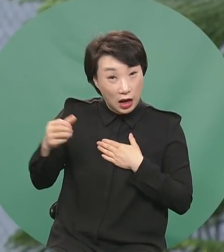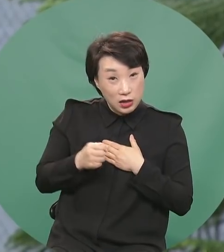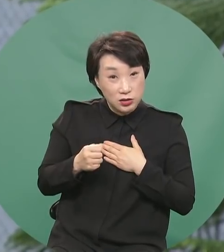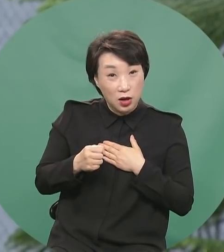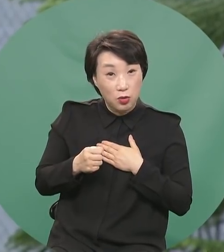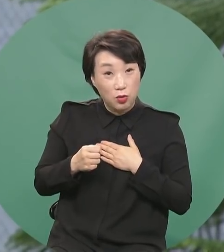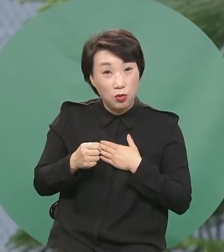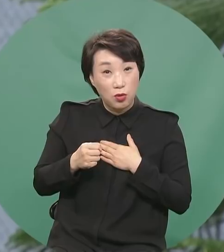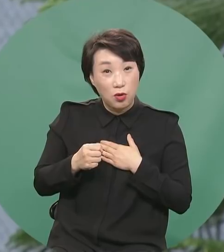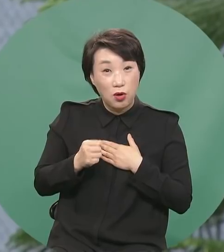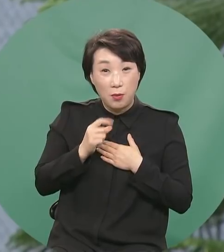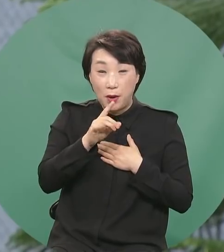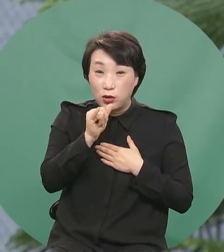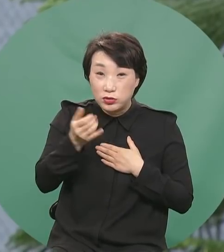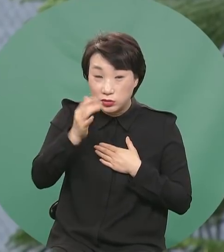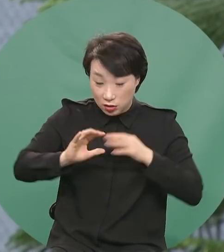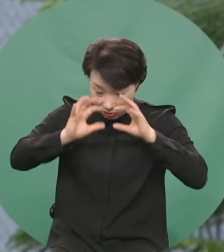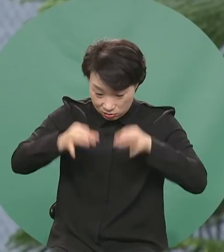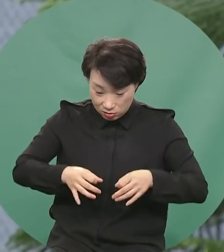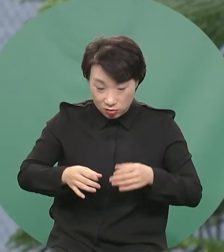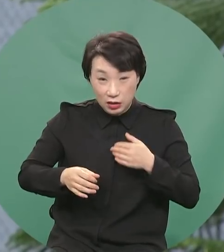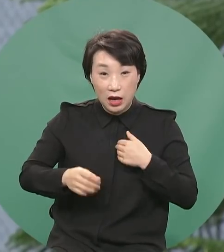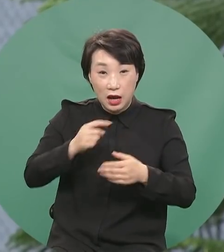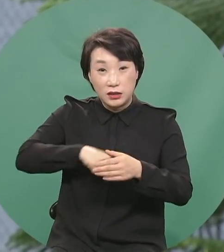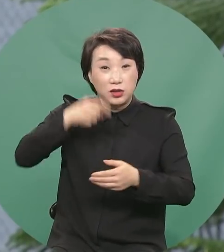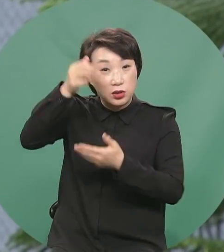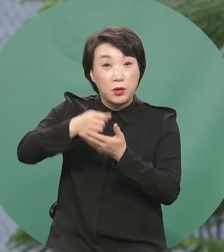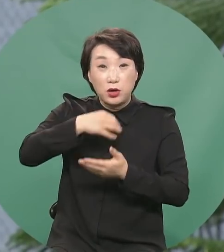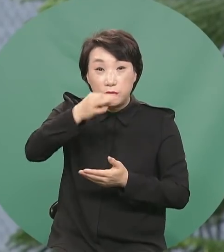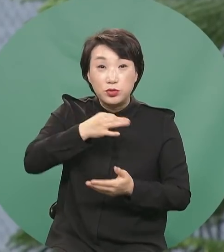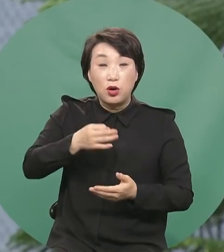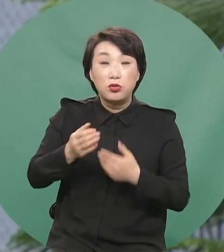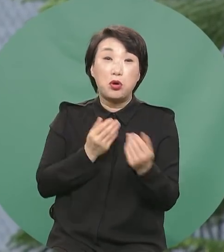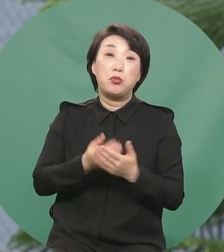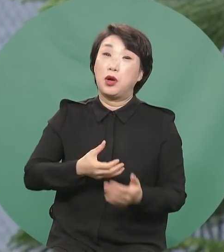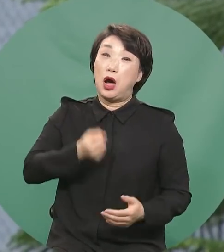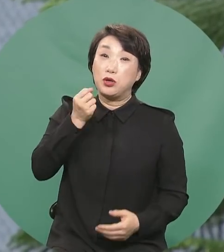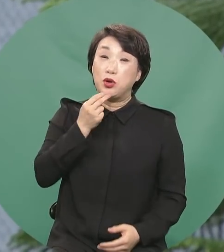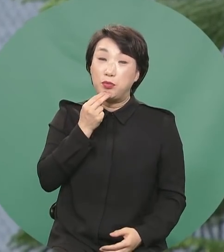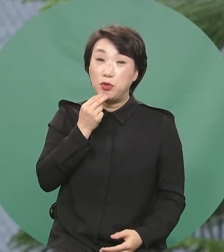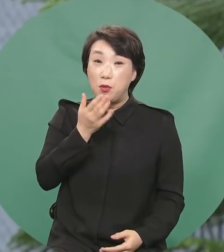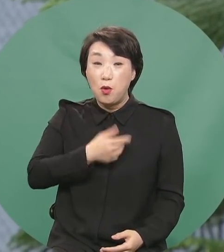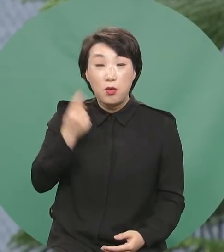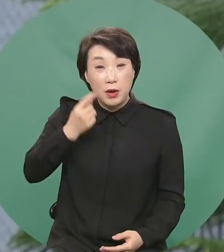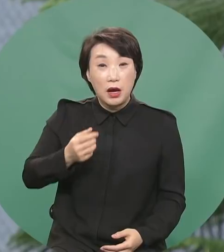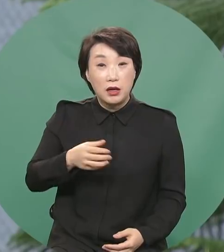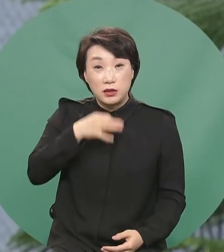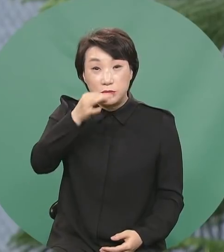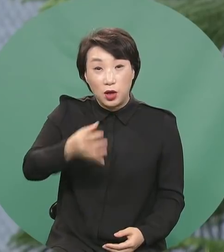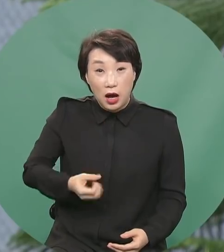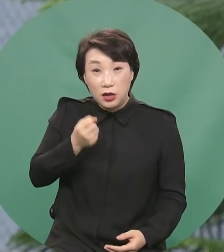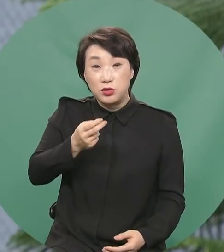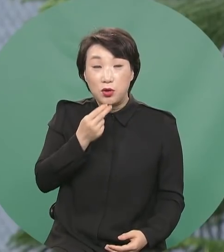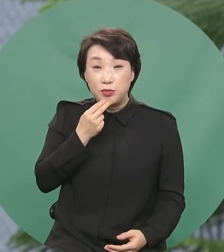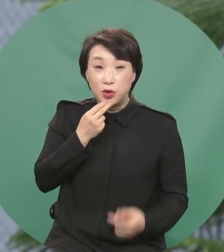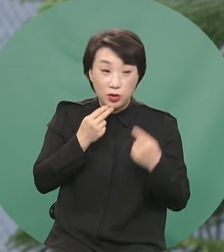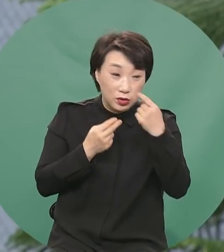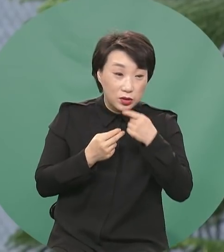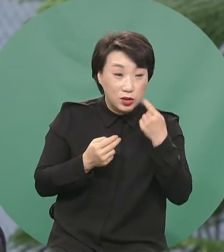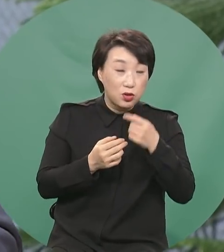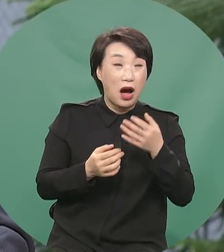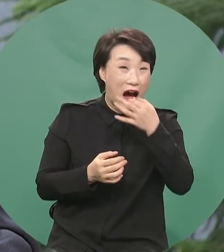하면서도 내 속에 성령의 소리는 없고 복음의 소리는 없고